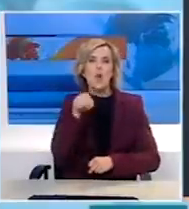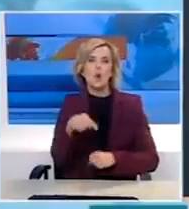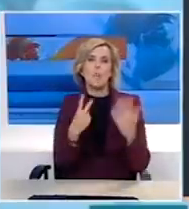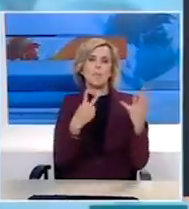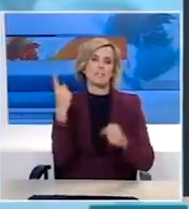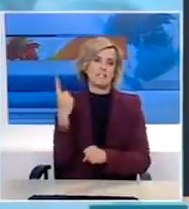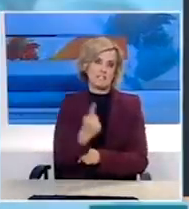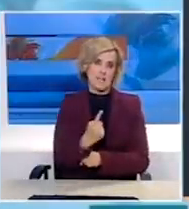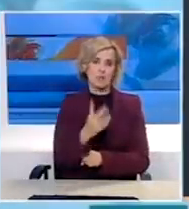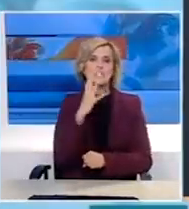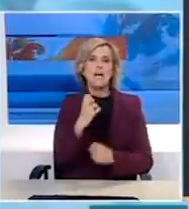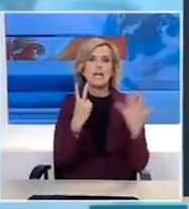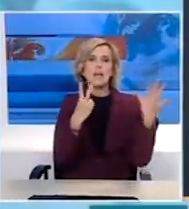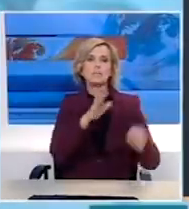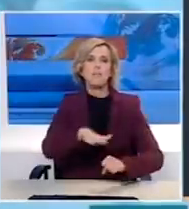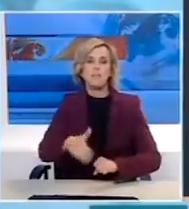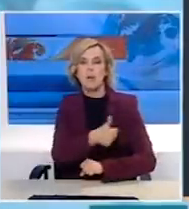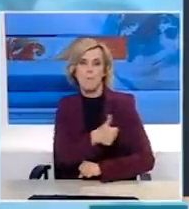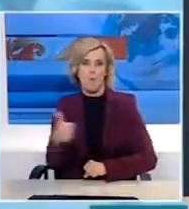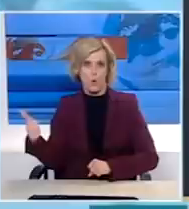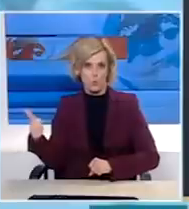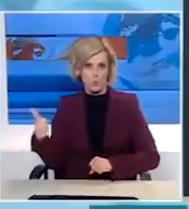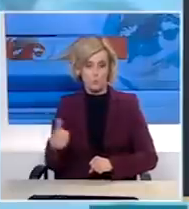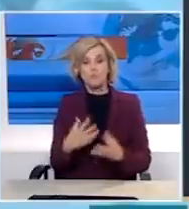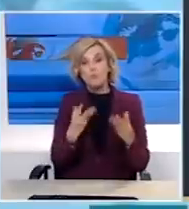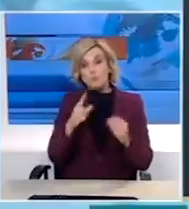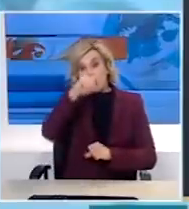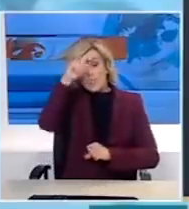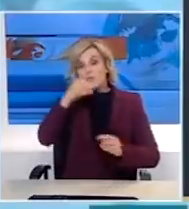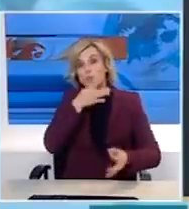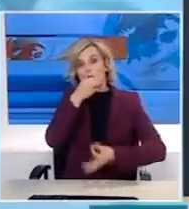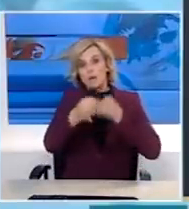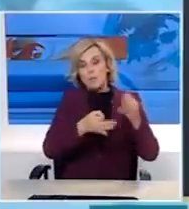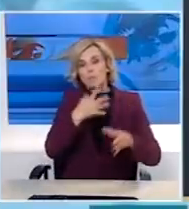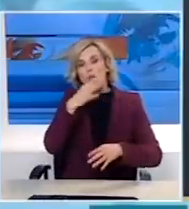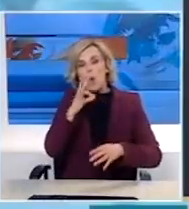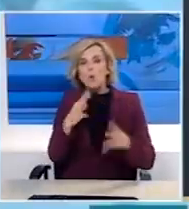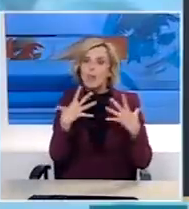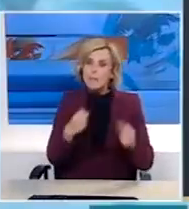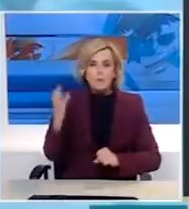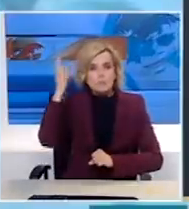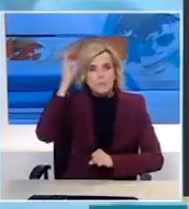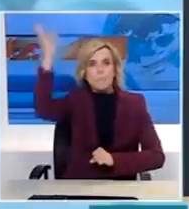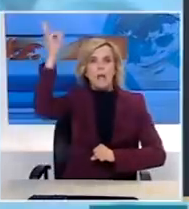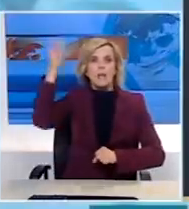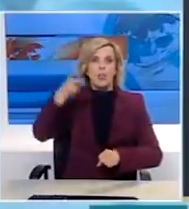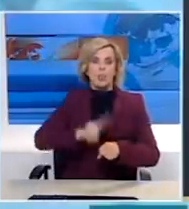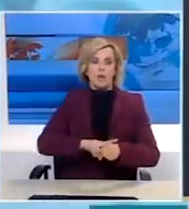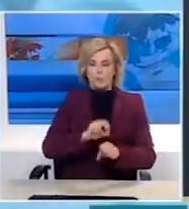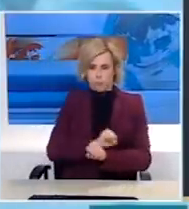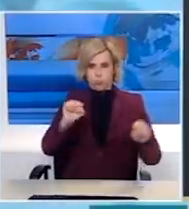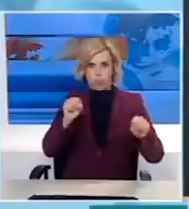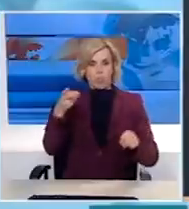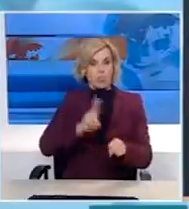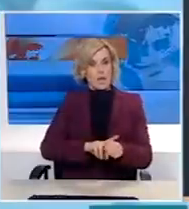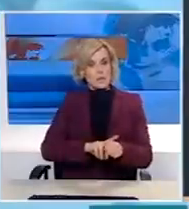έχουν καταγραφεί. Ακόμα πιο δύσκολο να εξηγηθεί είναι οι σπάνιοι θάνατοι σε αυτές τις νέες ηλικίες.